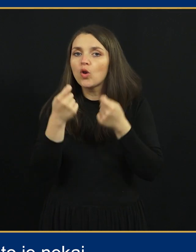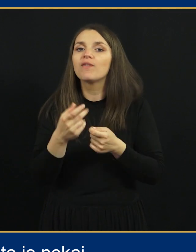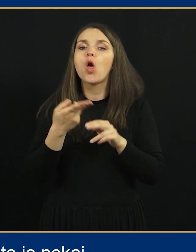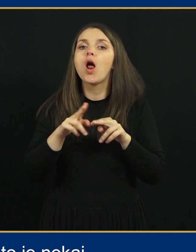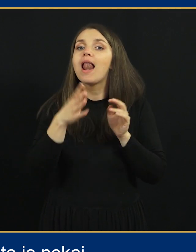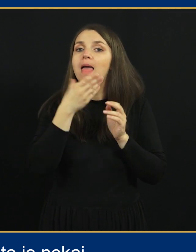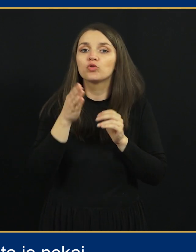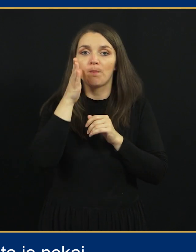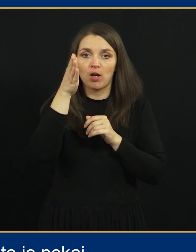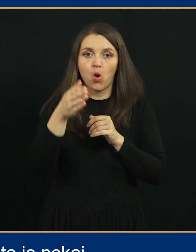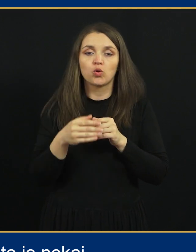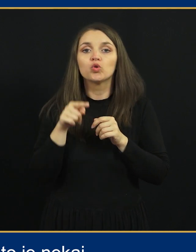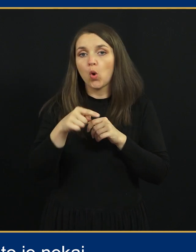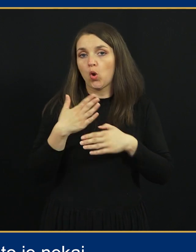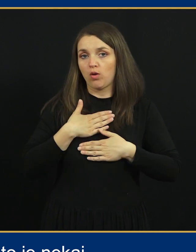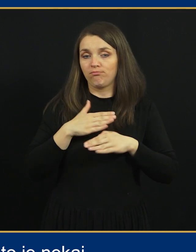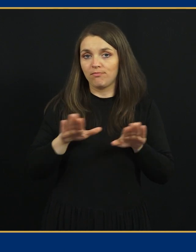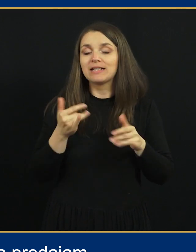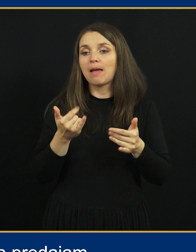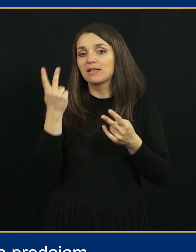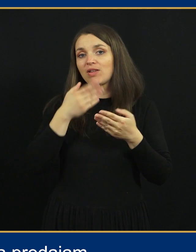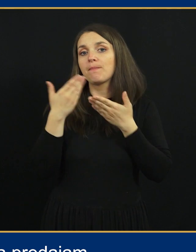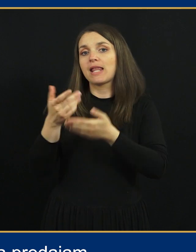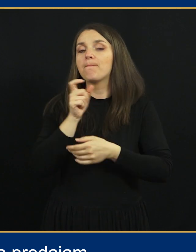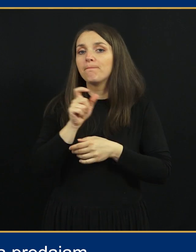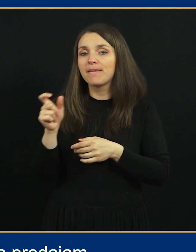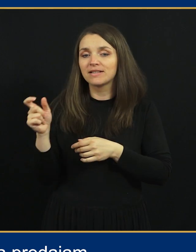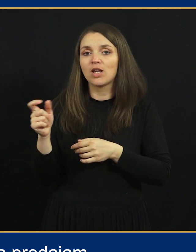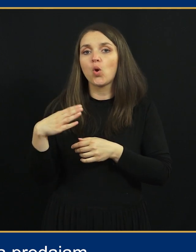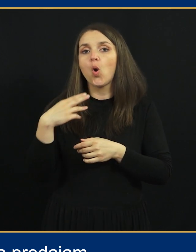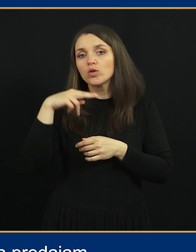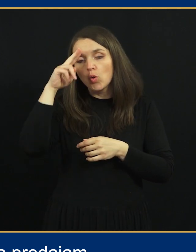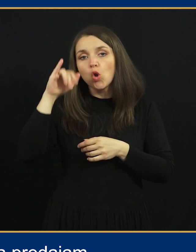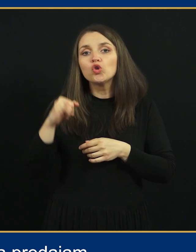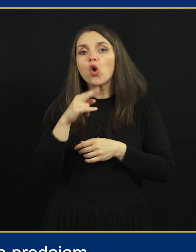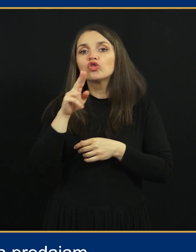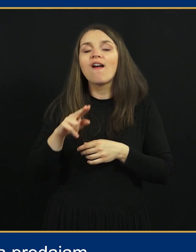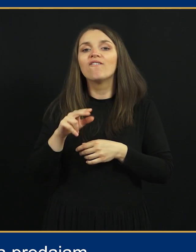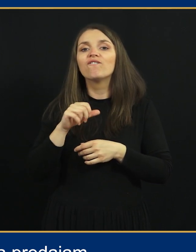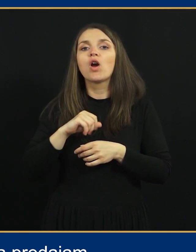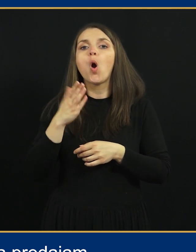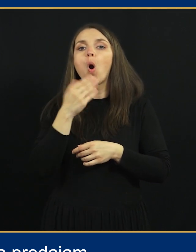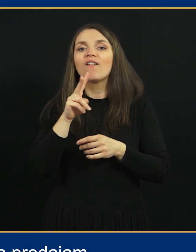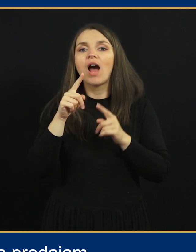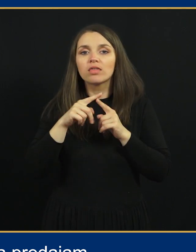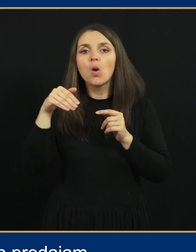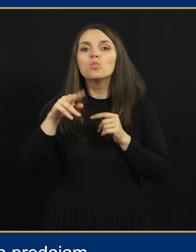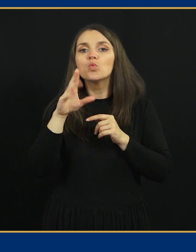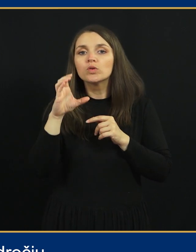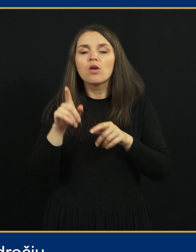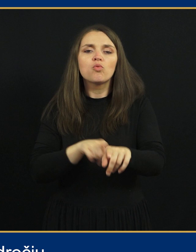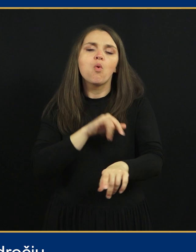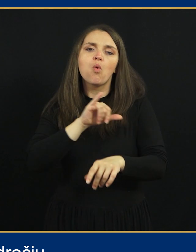bo zagotovilo lepšo prihodnost. Toliko z moje strani, zdaj pa seveda predajam besedo gospodu Jožefu Horvatu Mucu,